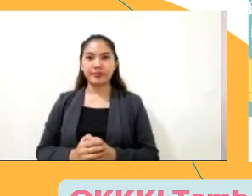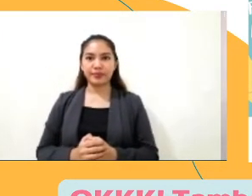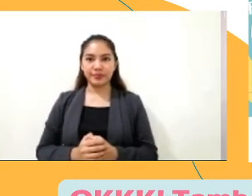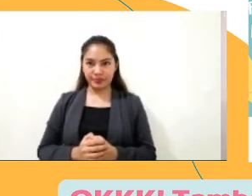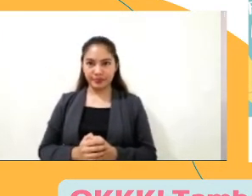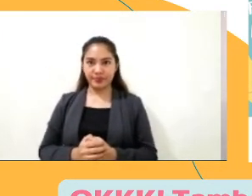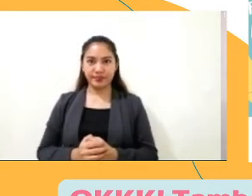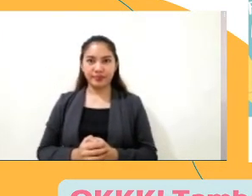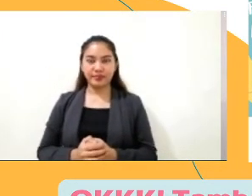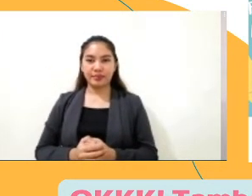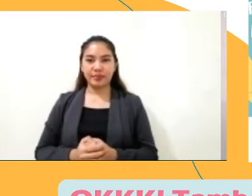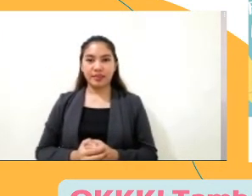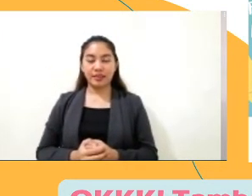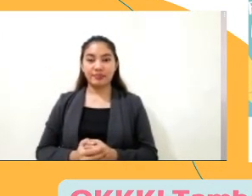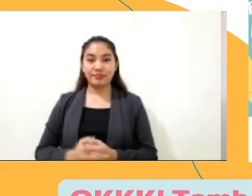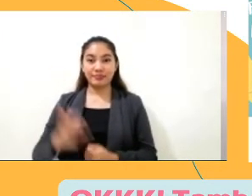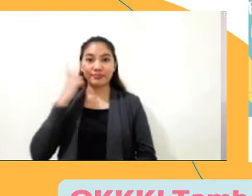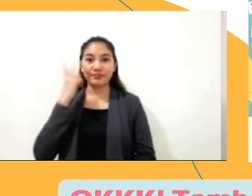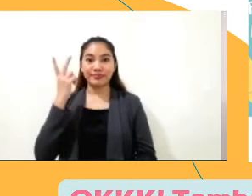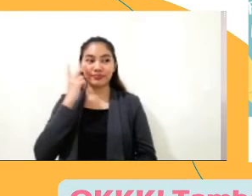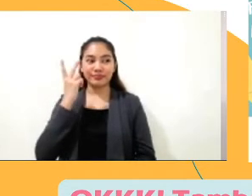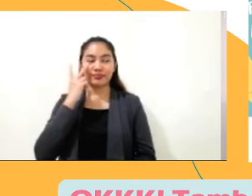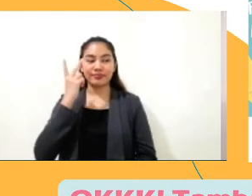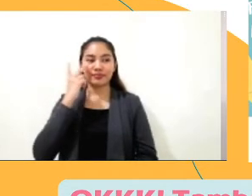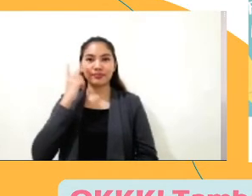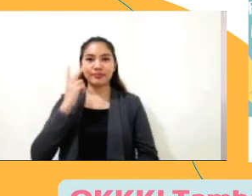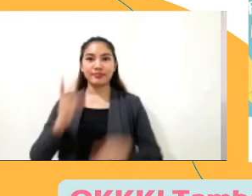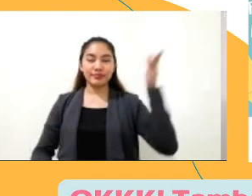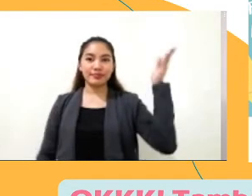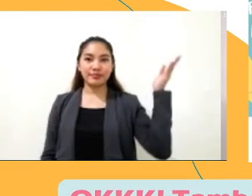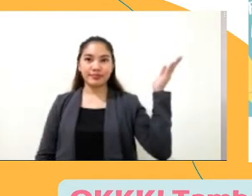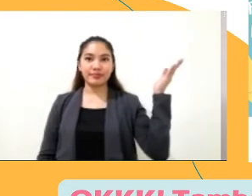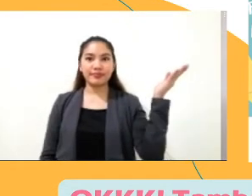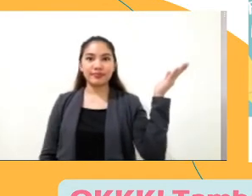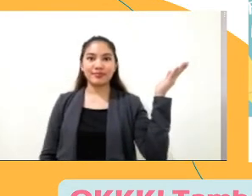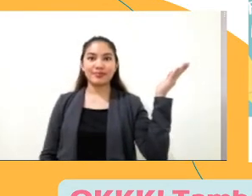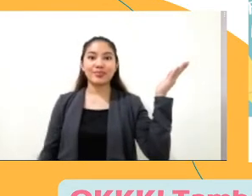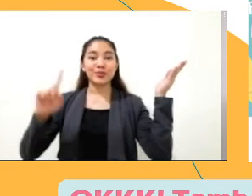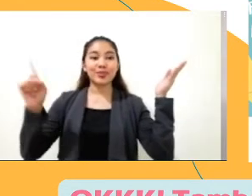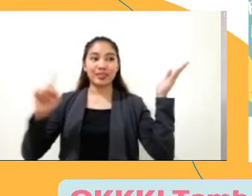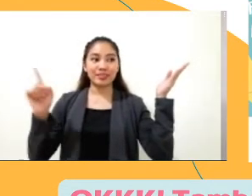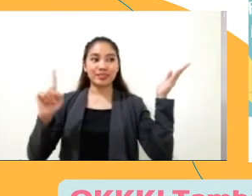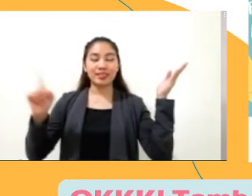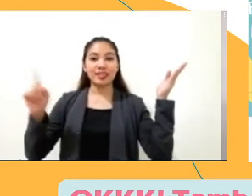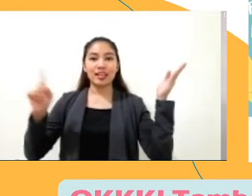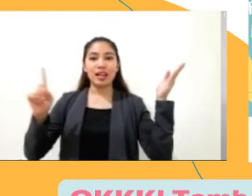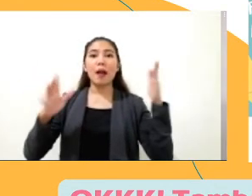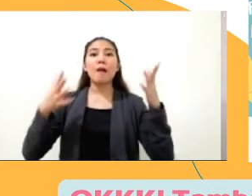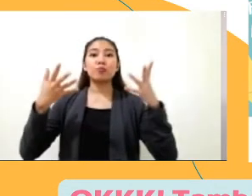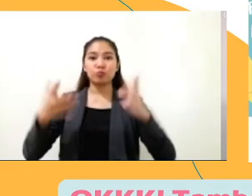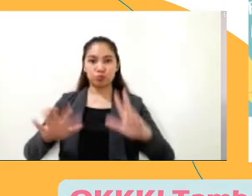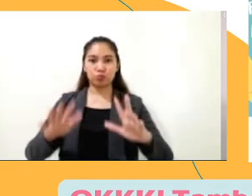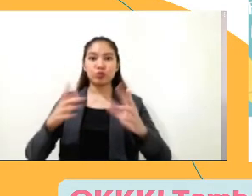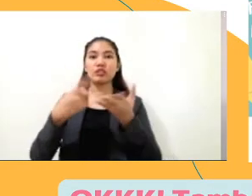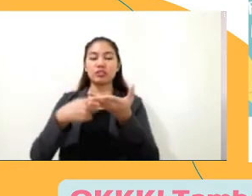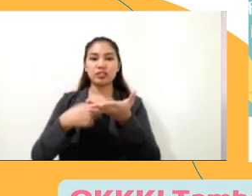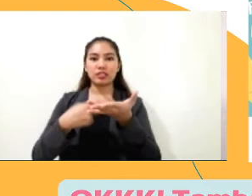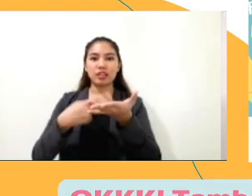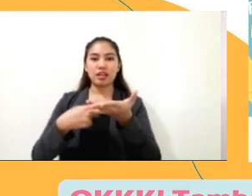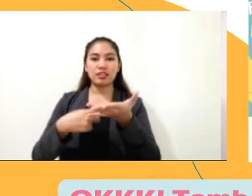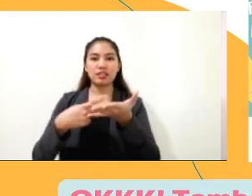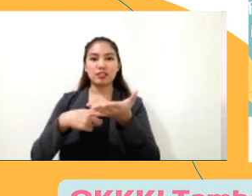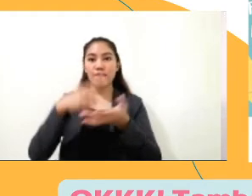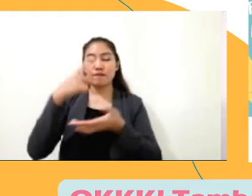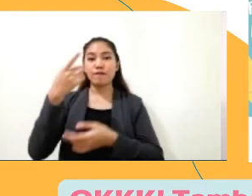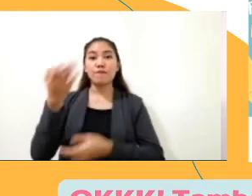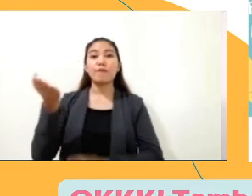Nandito po sa ating screen ngayon, makikita natin kung ano po yung mga pinag-usapan natin para sa episode